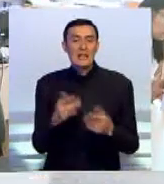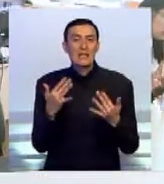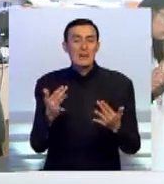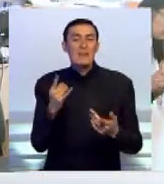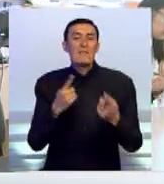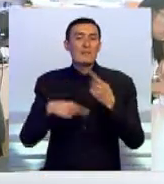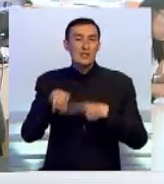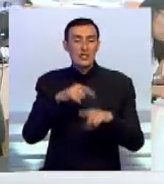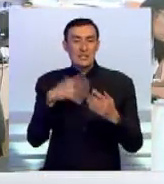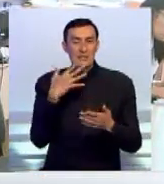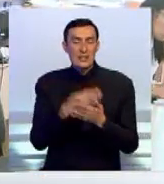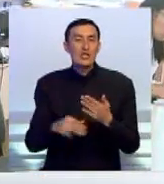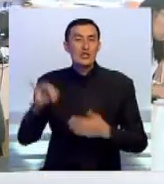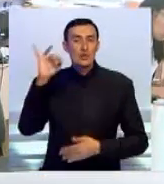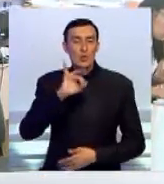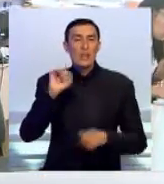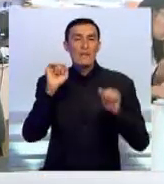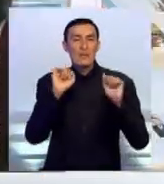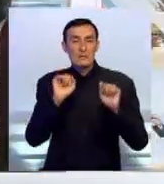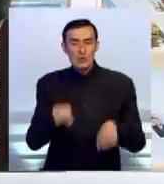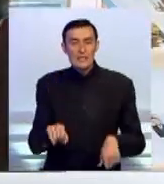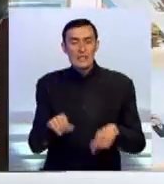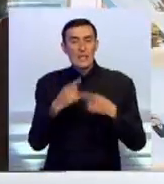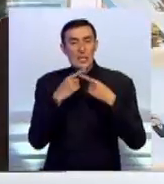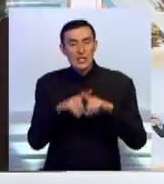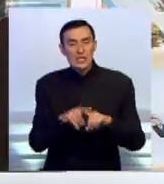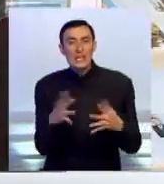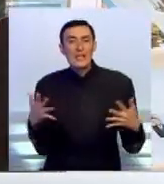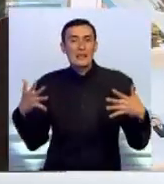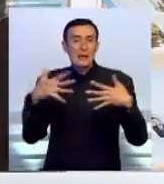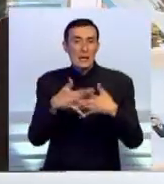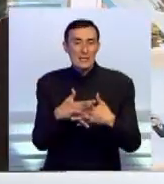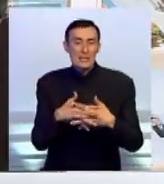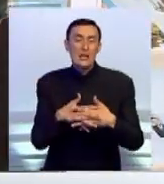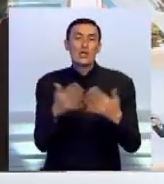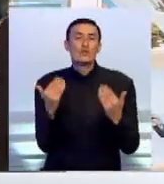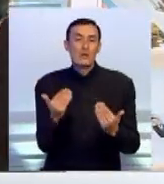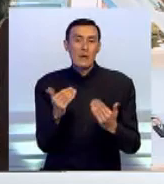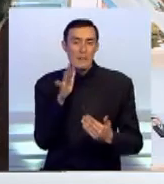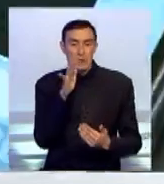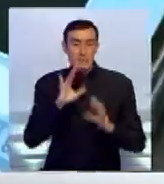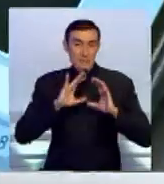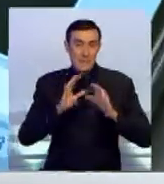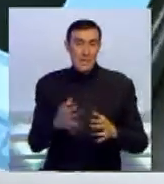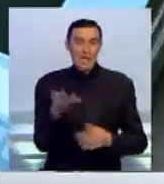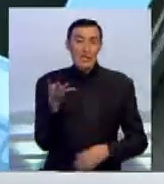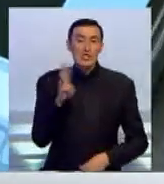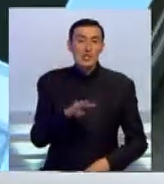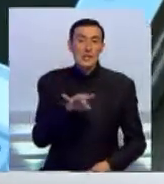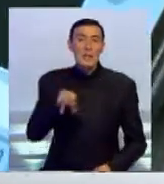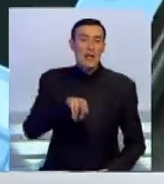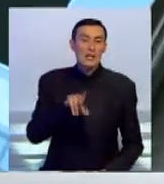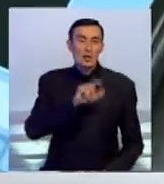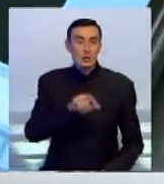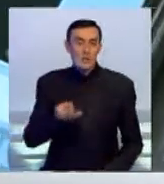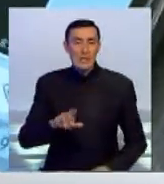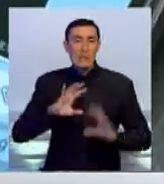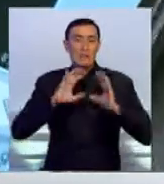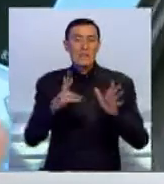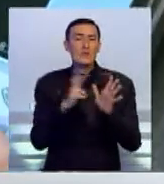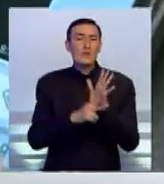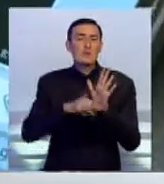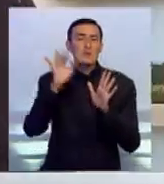возвращение к своим корням и вместе с тем возможность технологической интеграции в современности. 4 миллиарда человек на планете, а